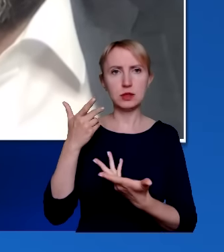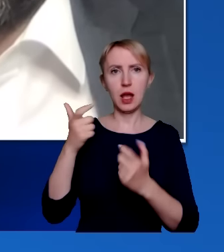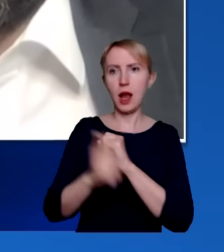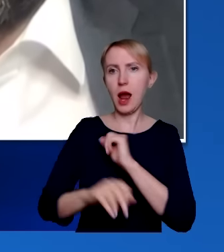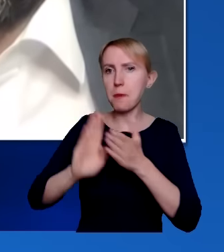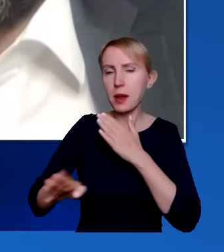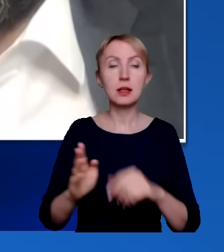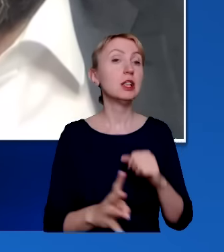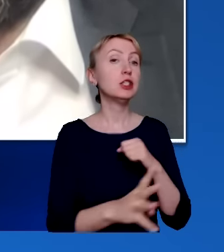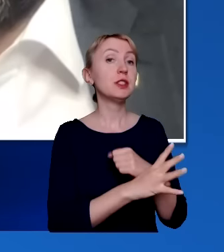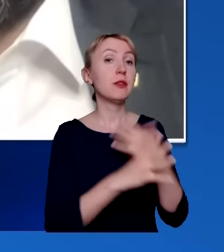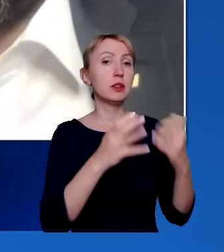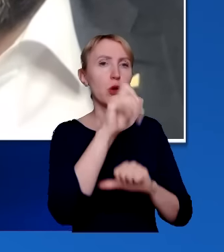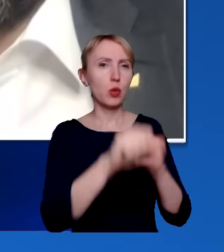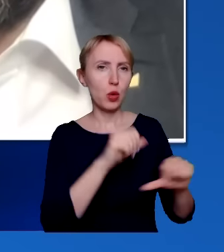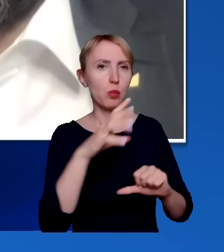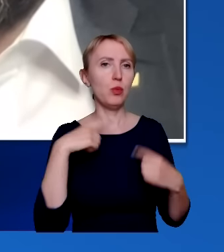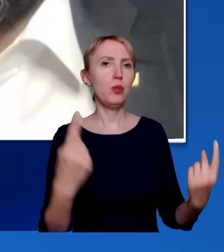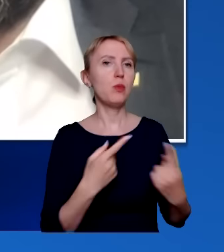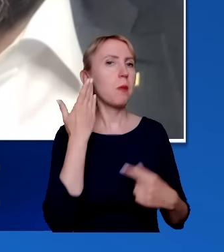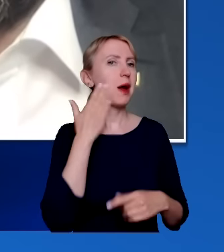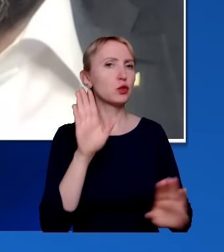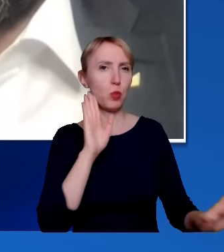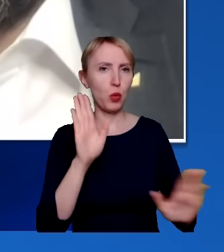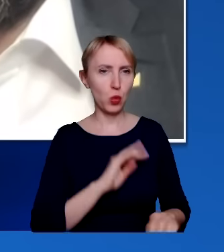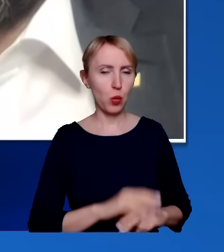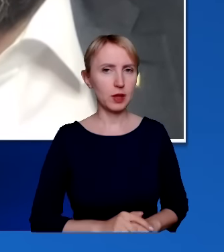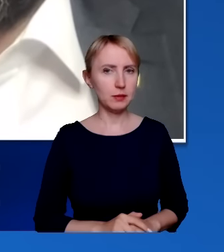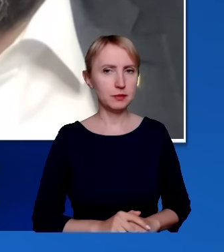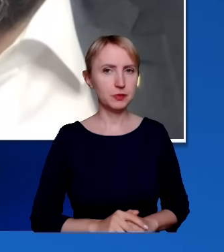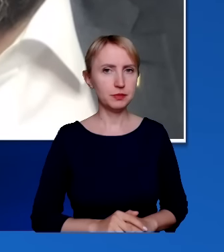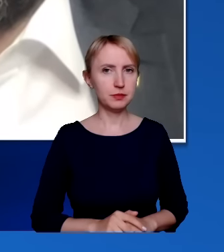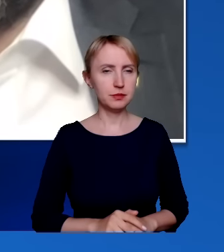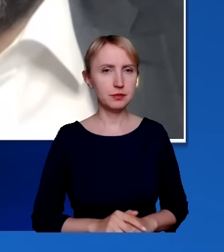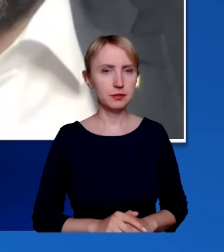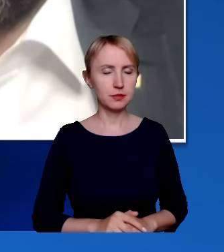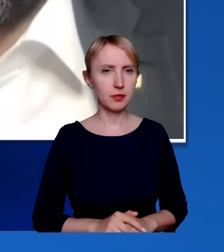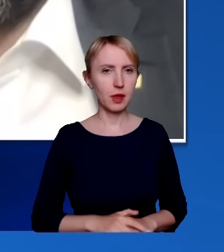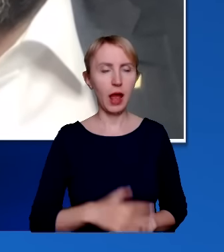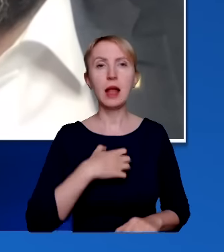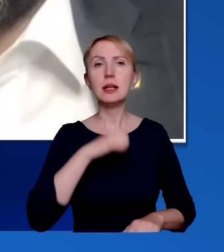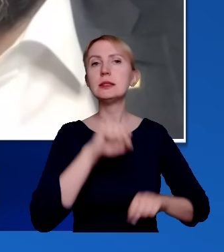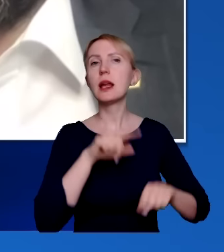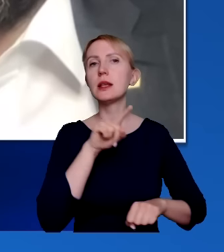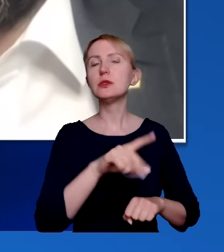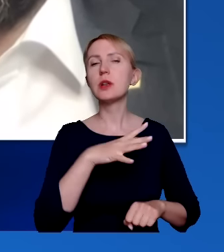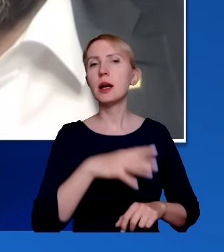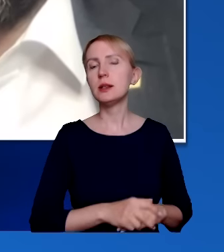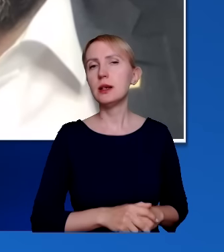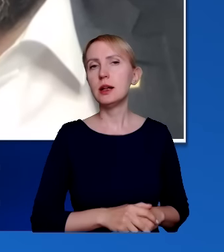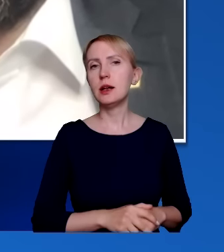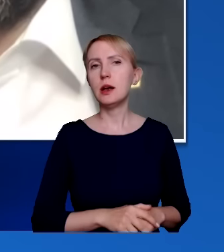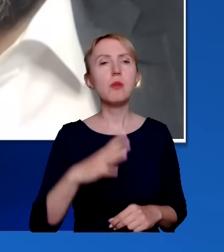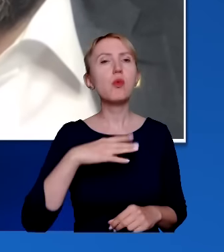99 roku była sytuacja bardzo podobna w której sędzia było podejrzenie że